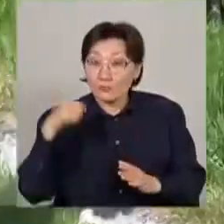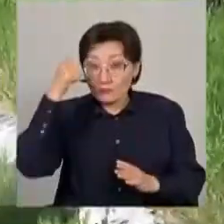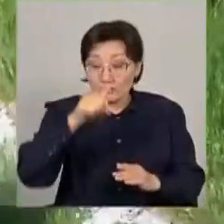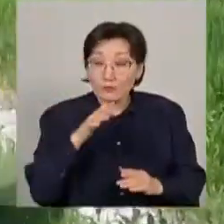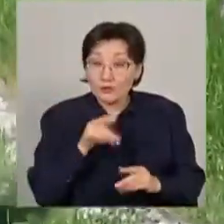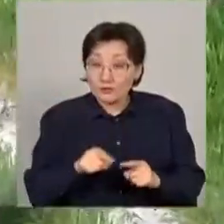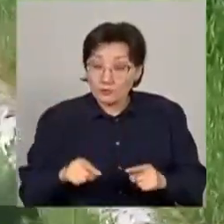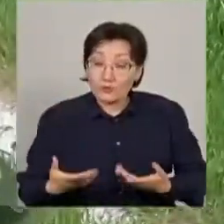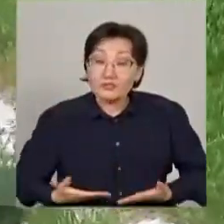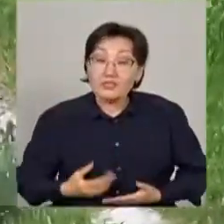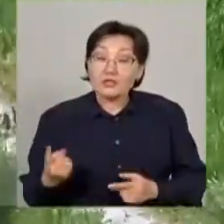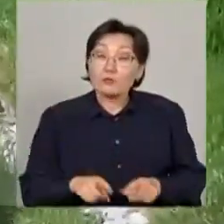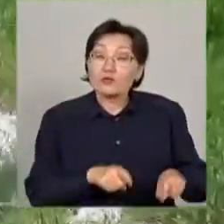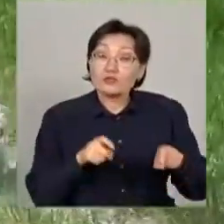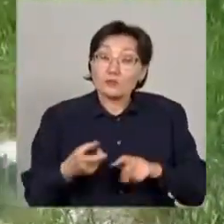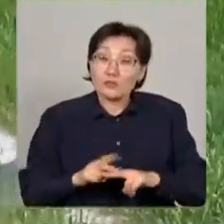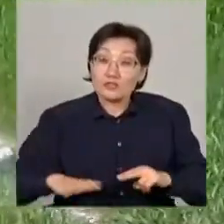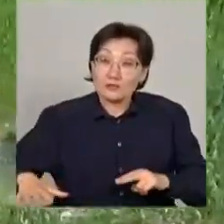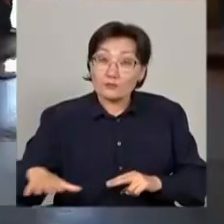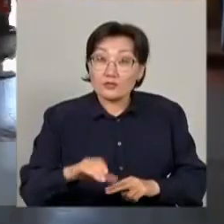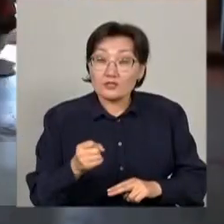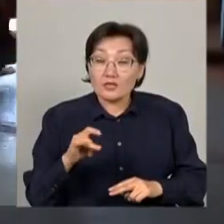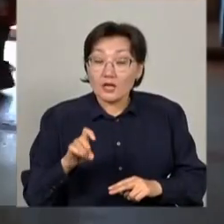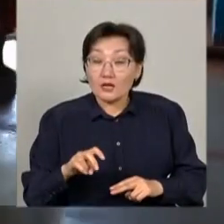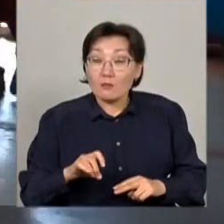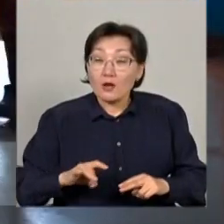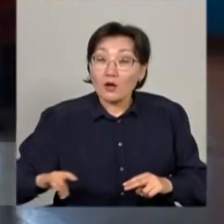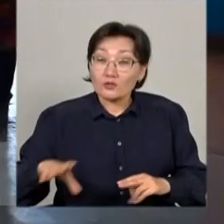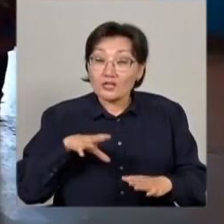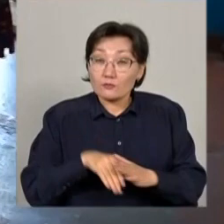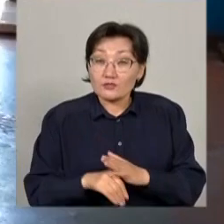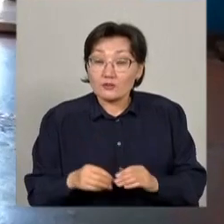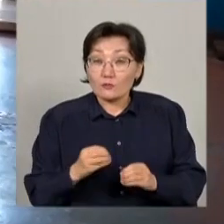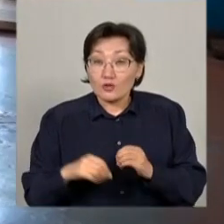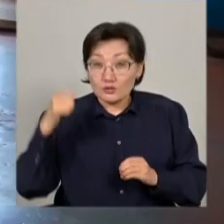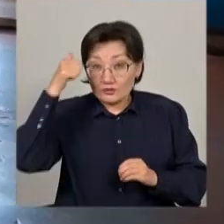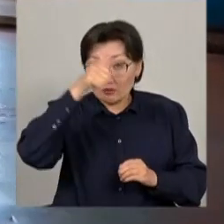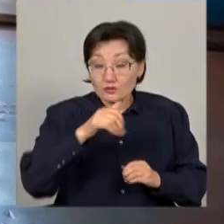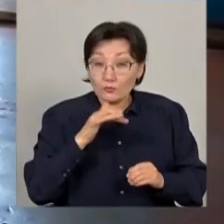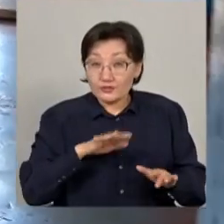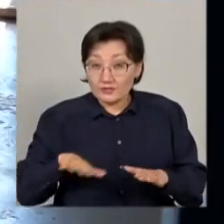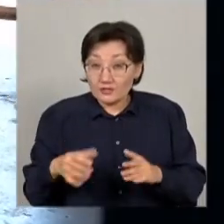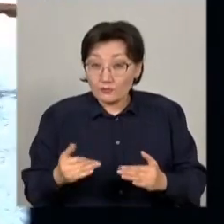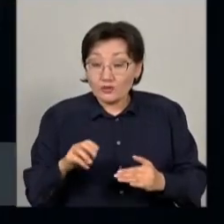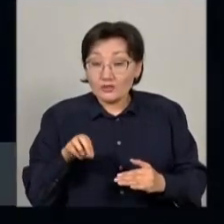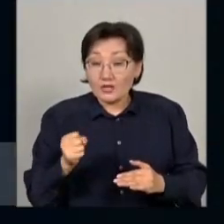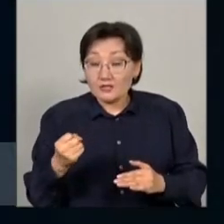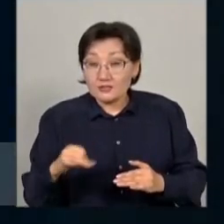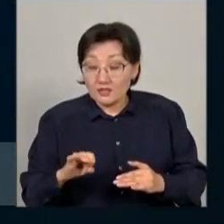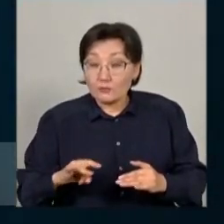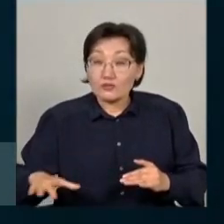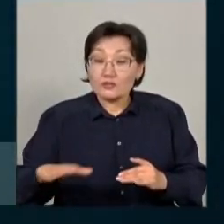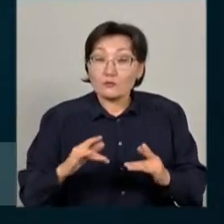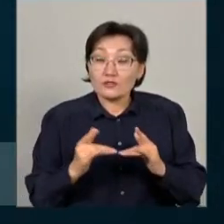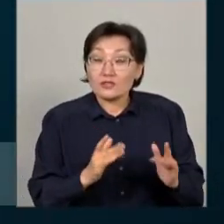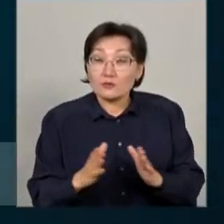тұрып келеді. Ол алғаш көшіп келгенде бұл аумақ Сайрам ауданына қарасты болған екен. Арада ондаған жылдар өтсе де қазір таста елді мекендегі жатақхана